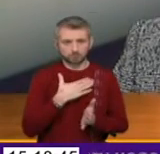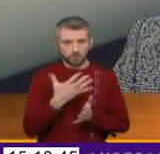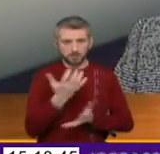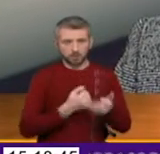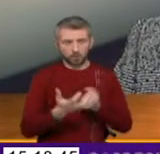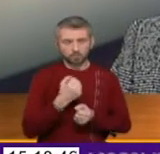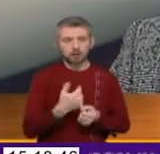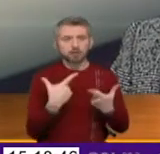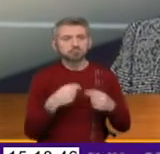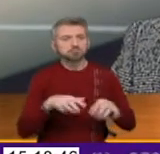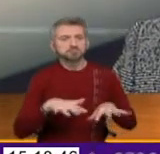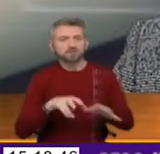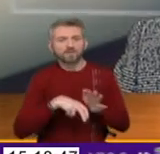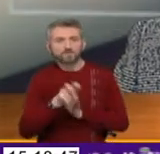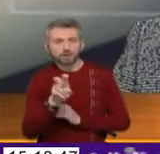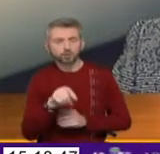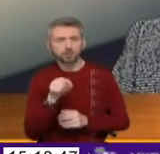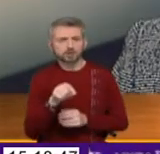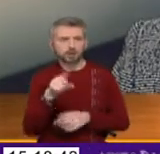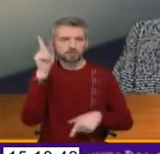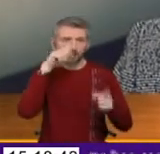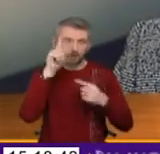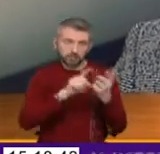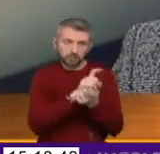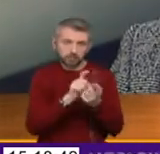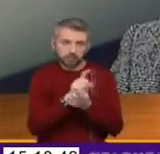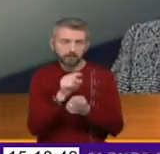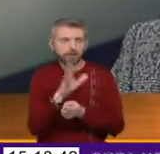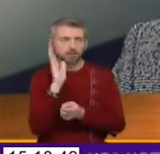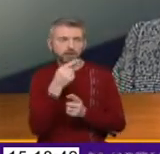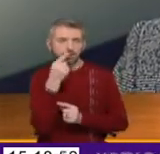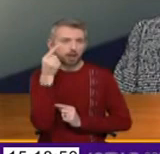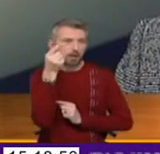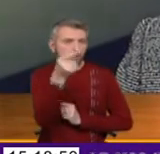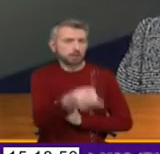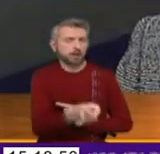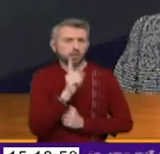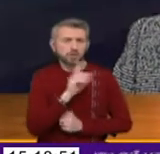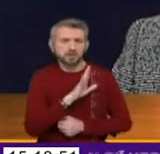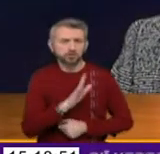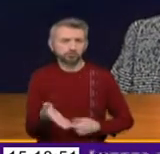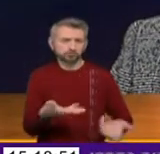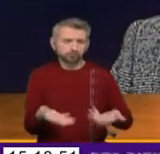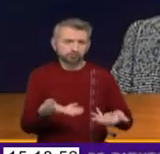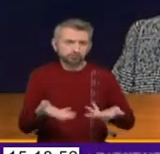прийомах, де саме буде, там вже легенди ходять про те, що він буде десь далеко і буде незручно, і